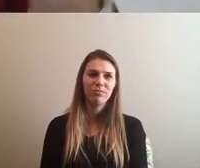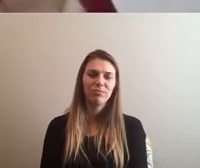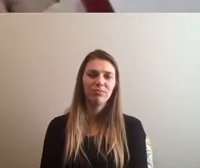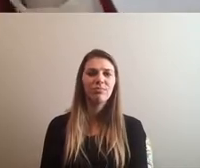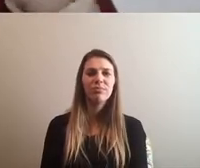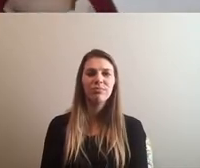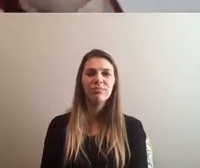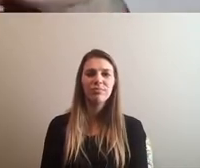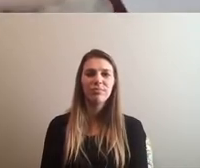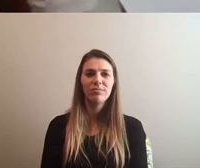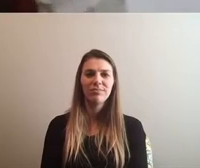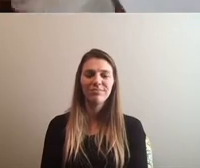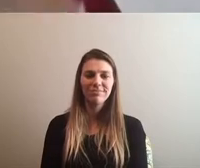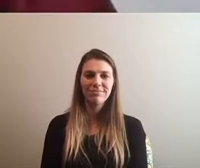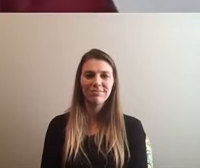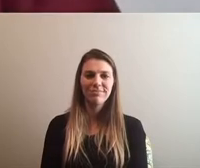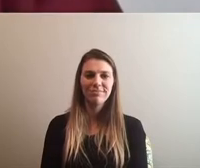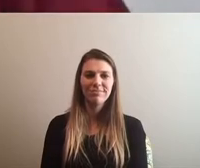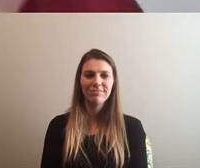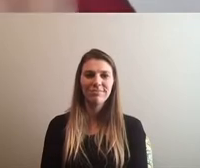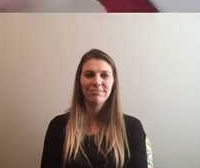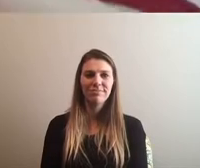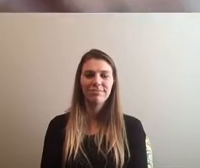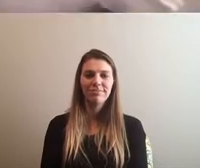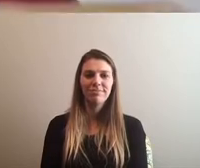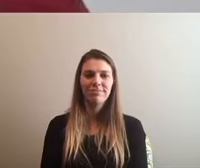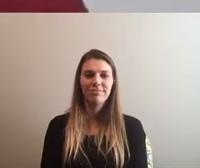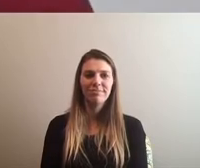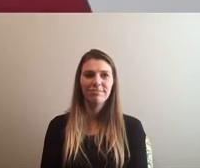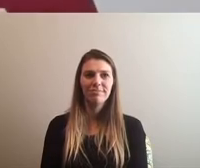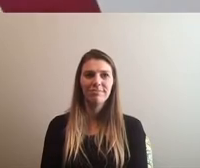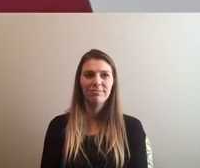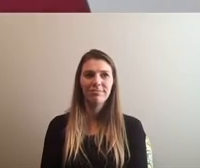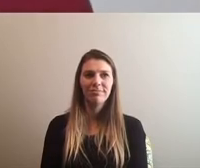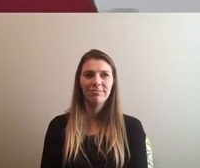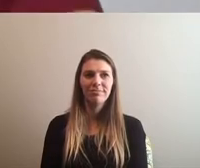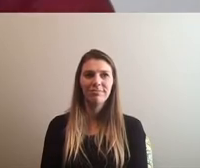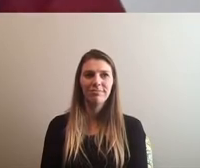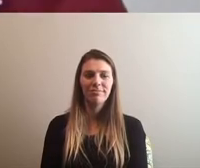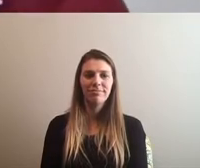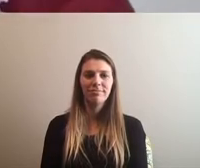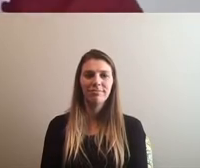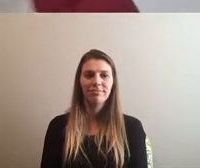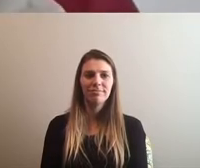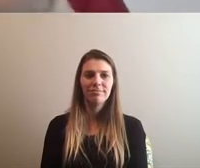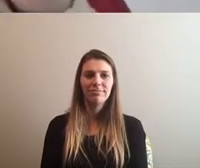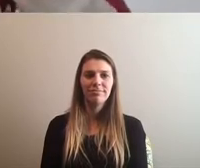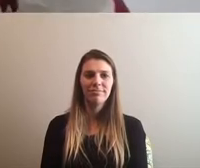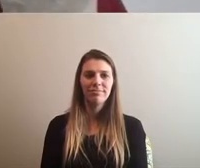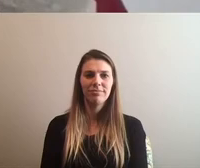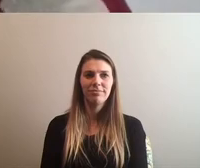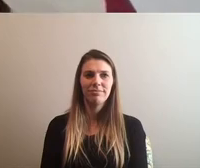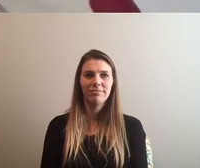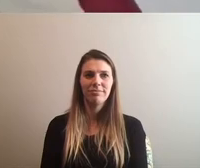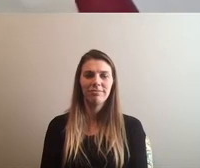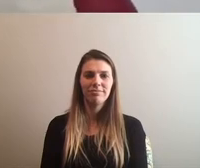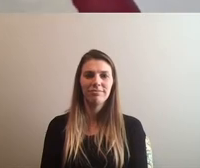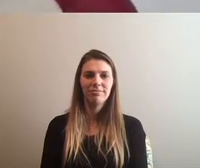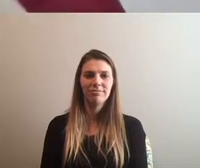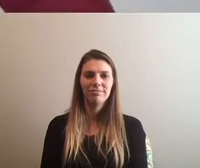है मेरा दिल जाता है जब दर्द होता है जब